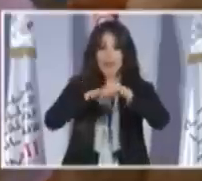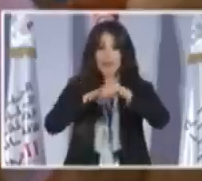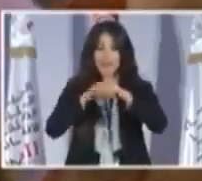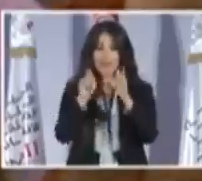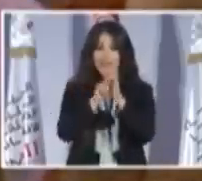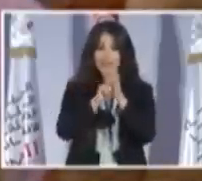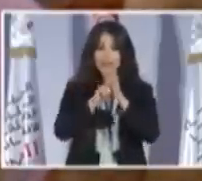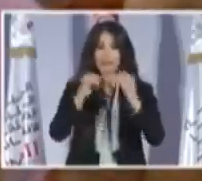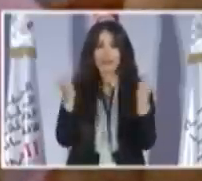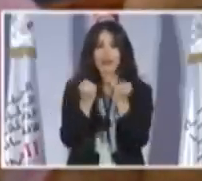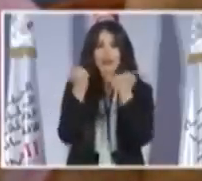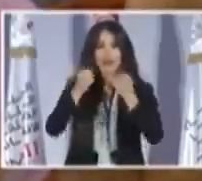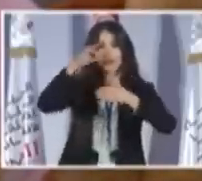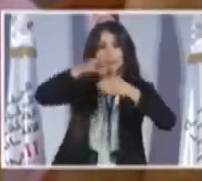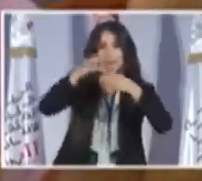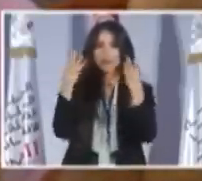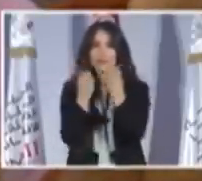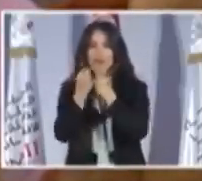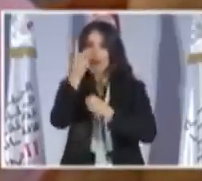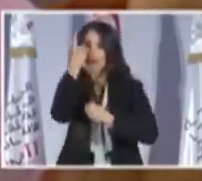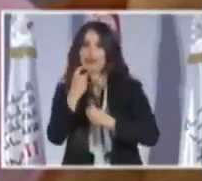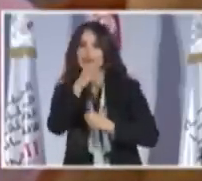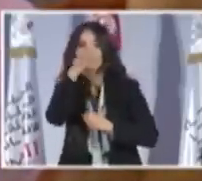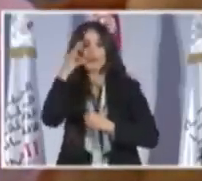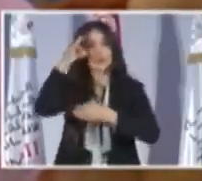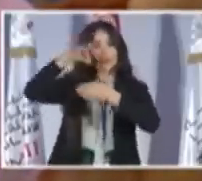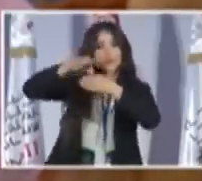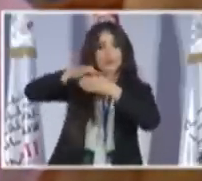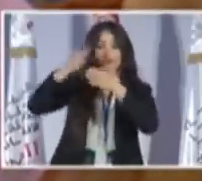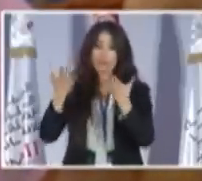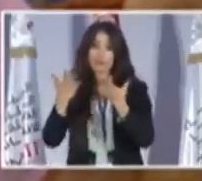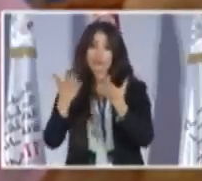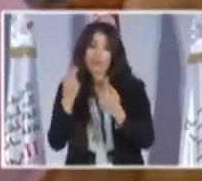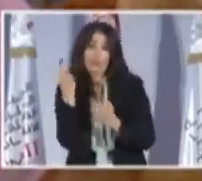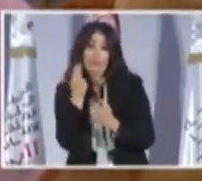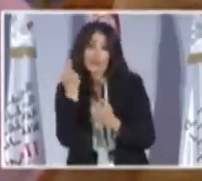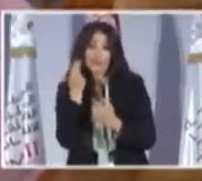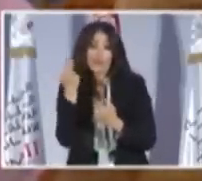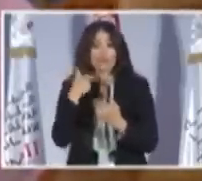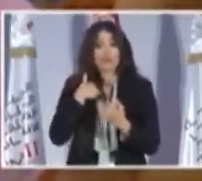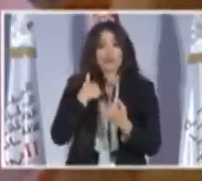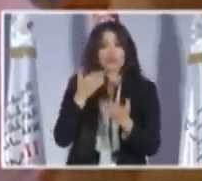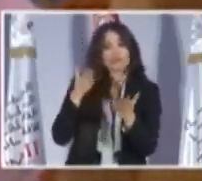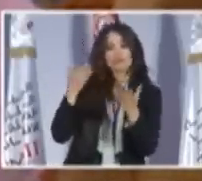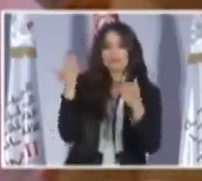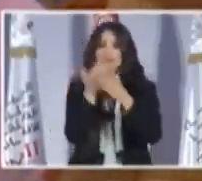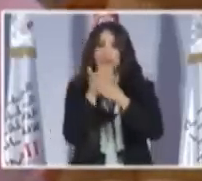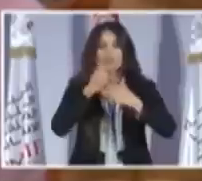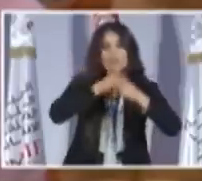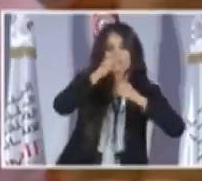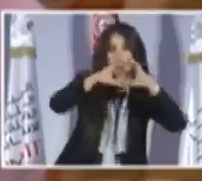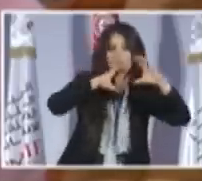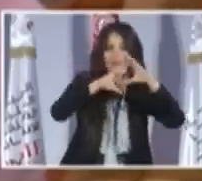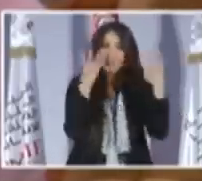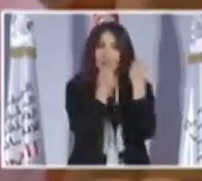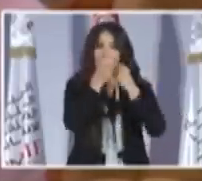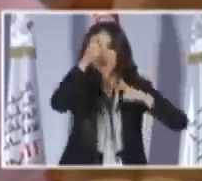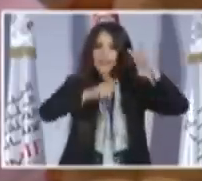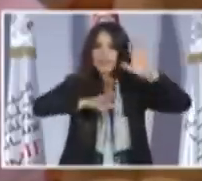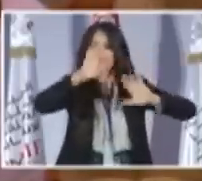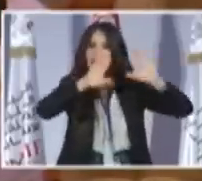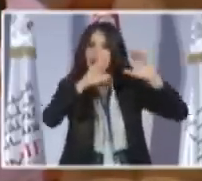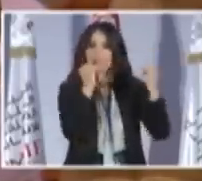ديرك عاصمه الانتخابي خلينا انه احنا معنا تاكسي لانه ممنوعين الصحافه الدوليه اثناء الحمله